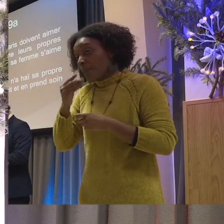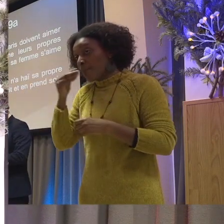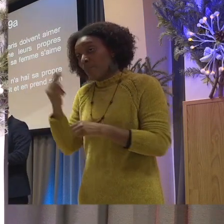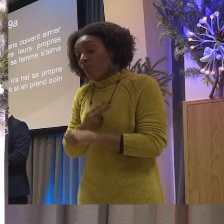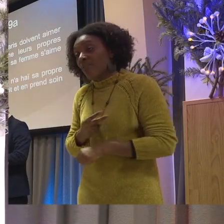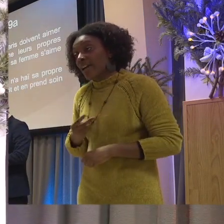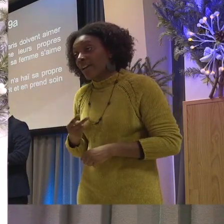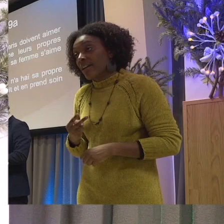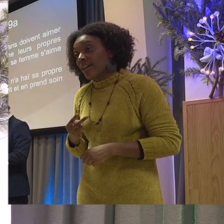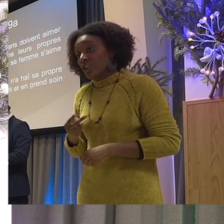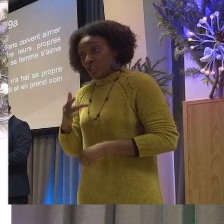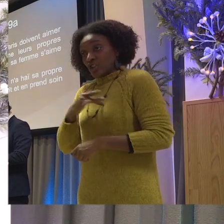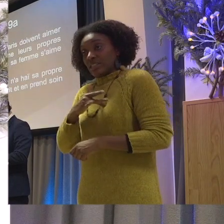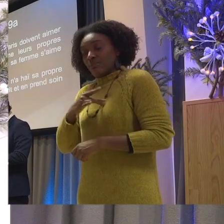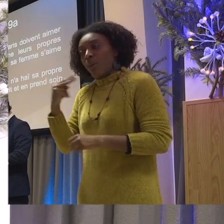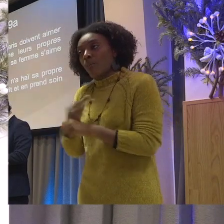tes sentiments.